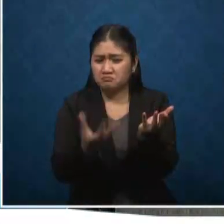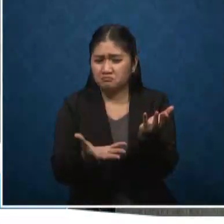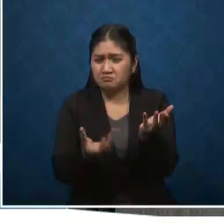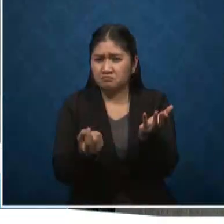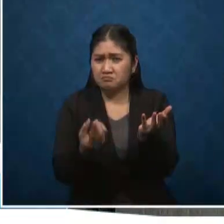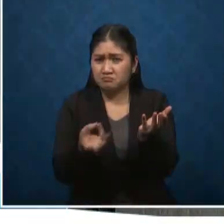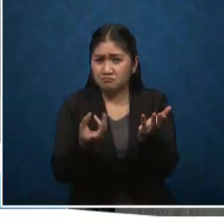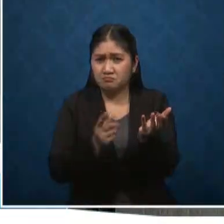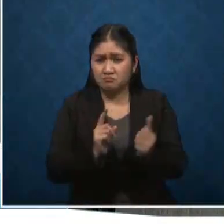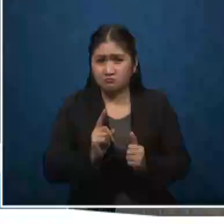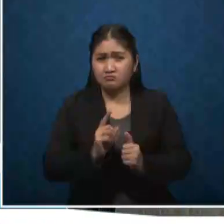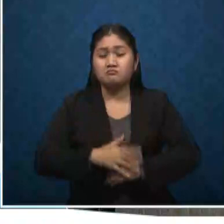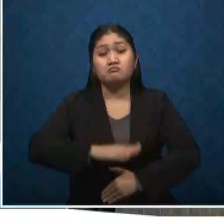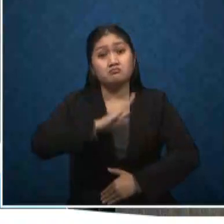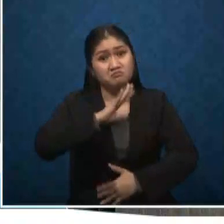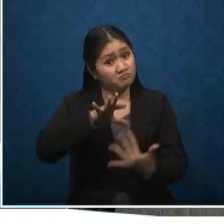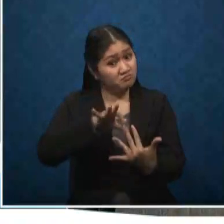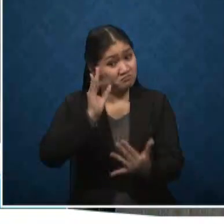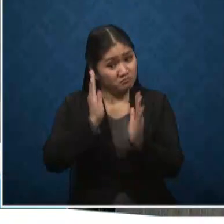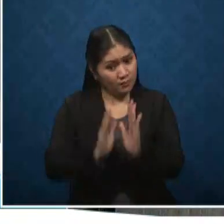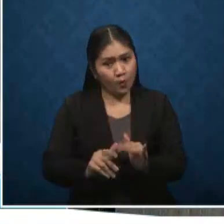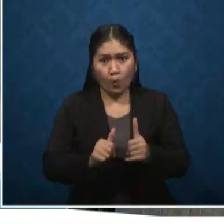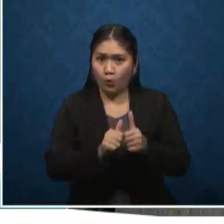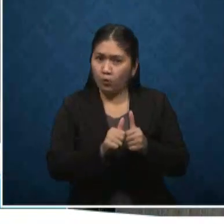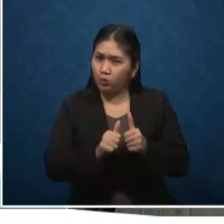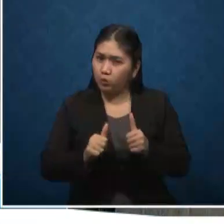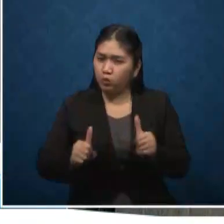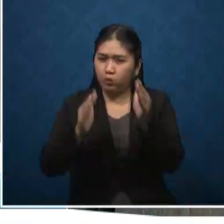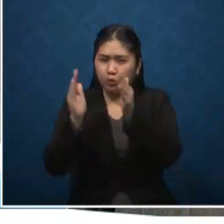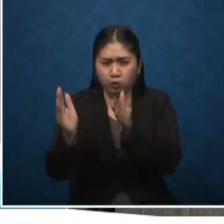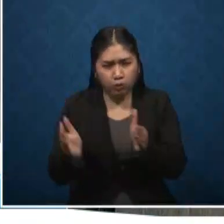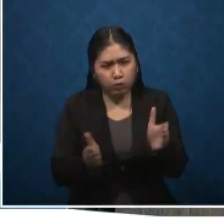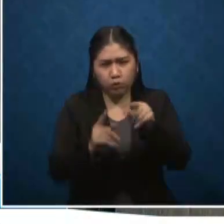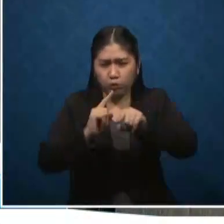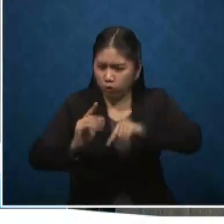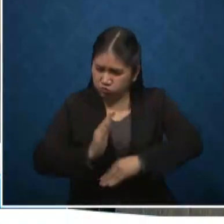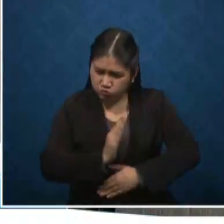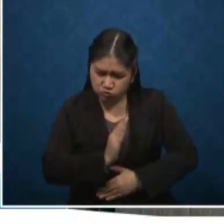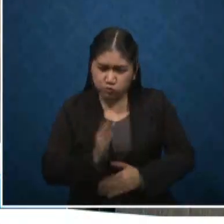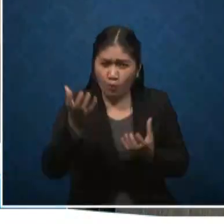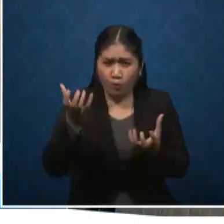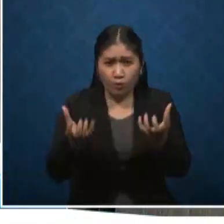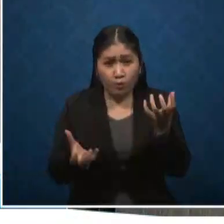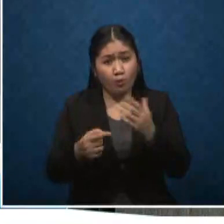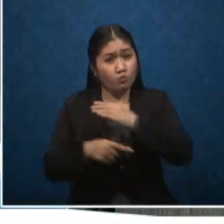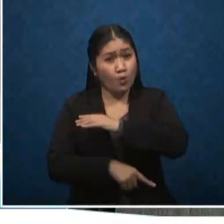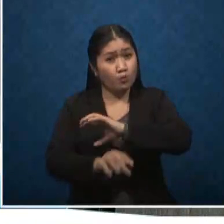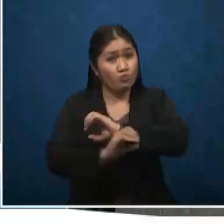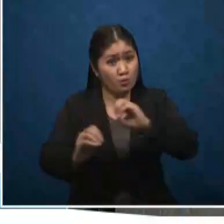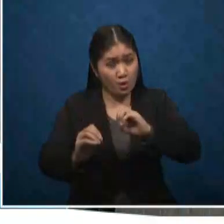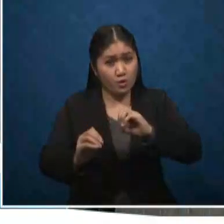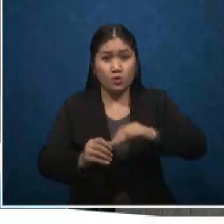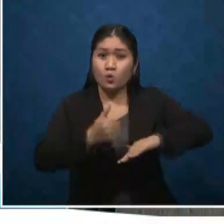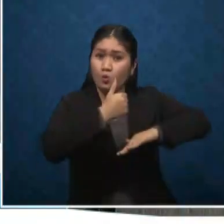ถ้าเราสามารถเลือกคนที่ดีกระบวนการเป็นไปโดยบริสุทธิ์ยุติธรรมเราก็จะได้ผู้บริหารซึ่งจะเข้าไป